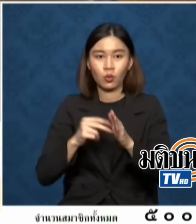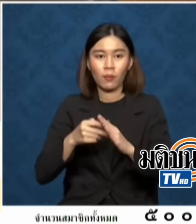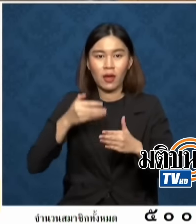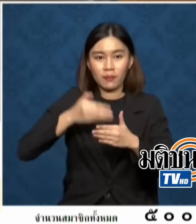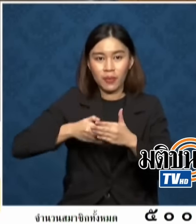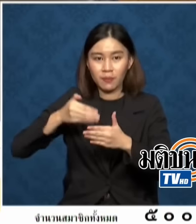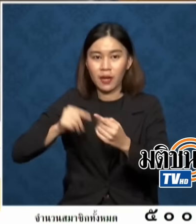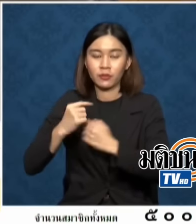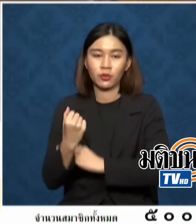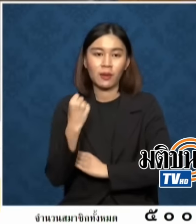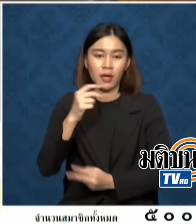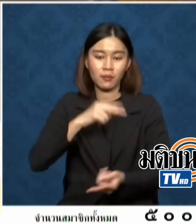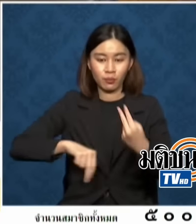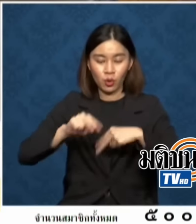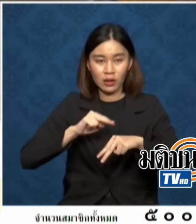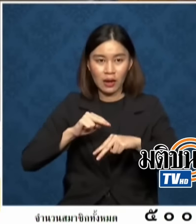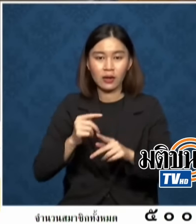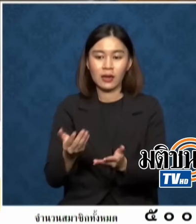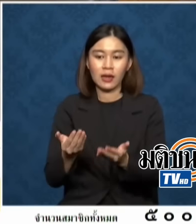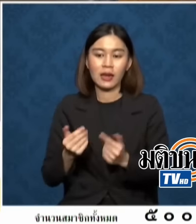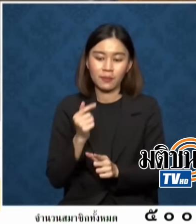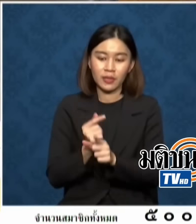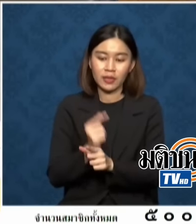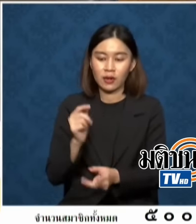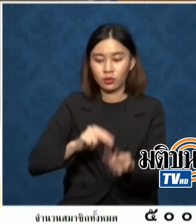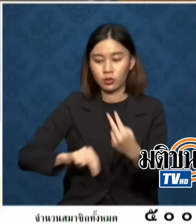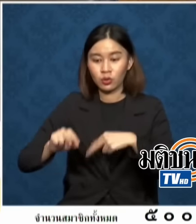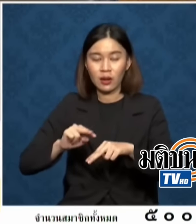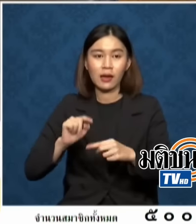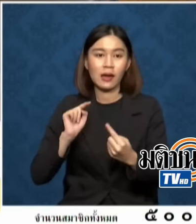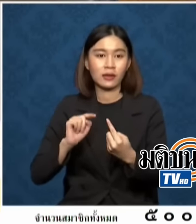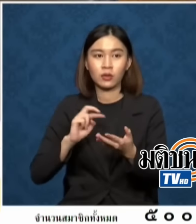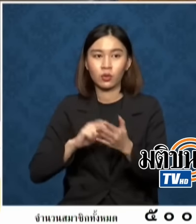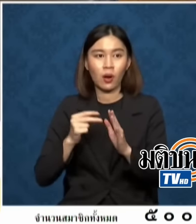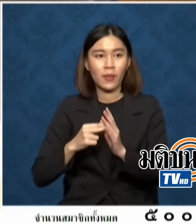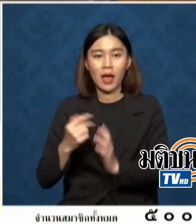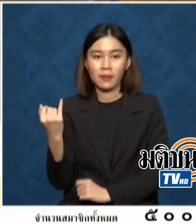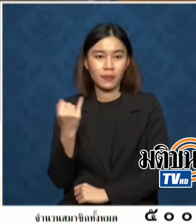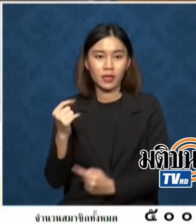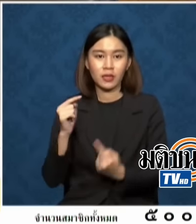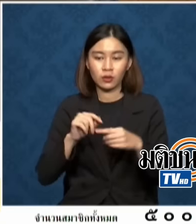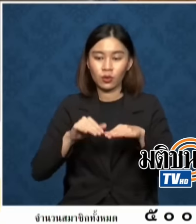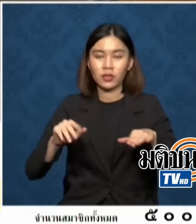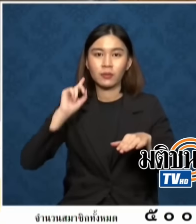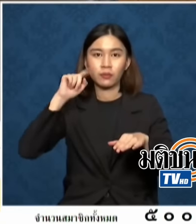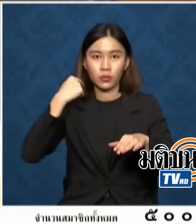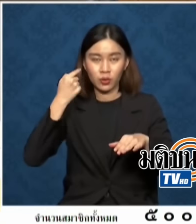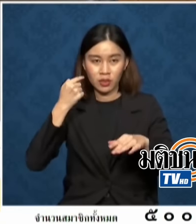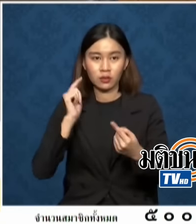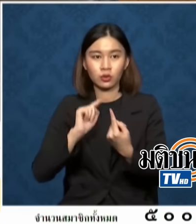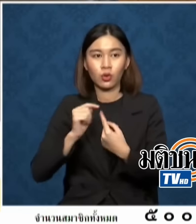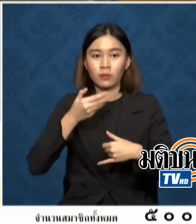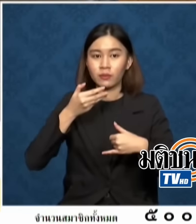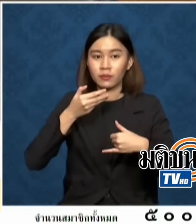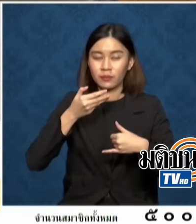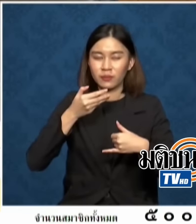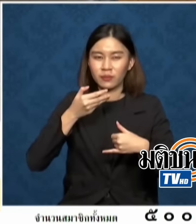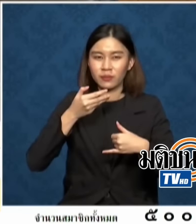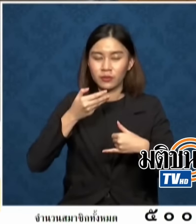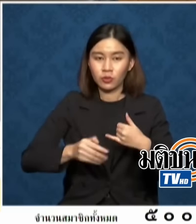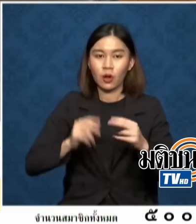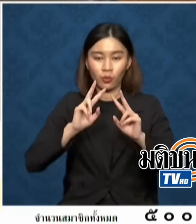สรรคในอำนาจปกครองและการอุปการะเลี้ยงดูซึ่งจะไม่เป็นผลดีกับเด็กหญิงจากพฤติการตาม